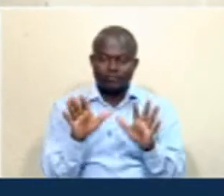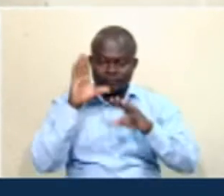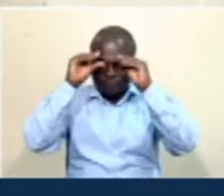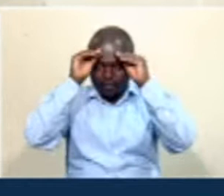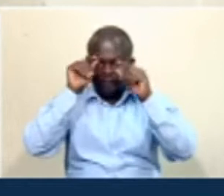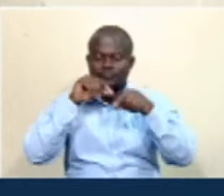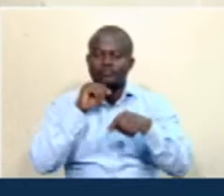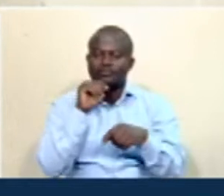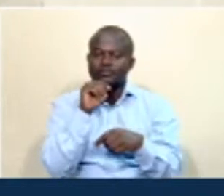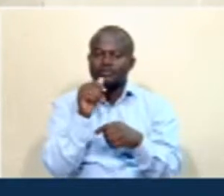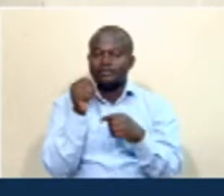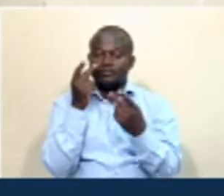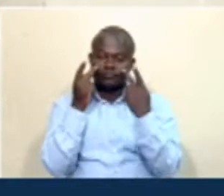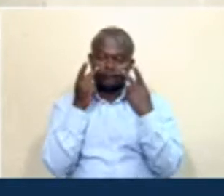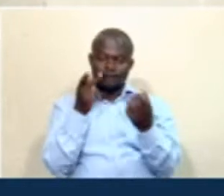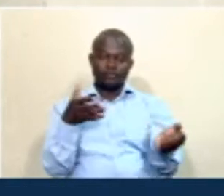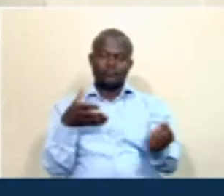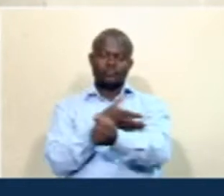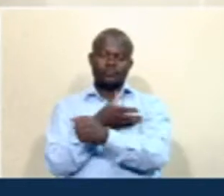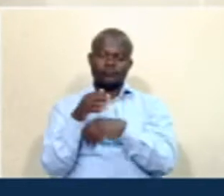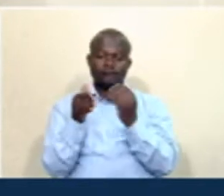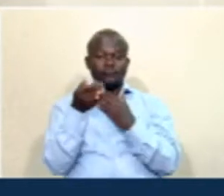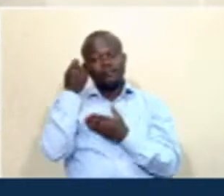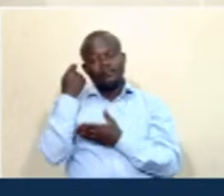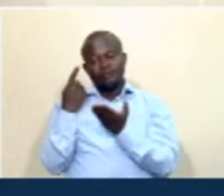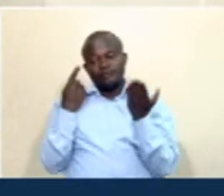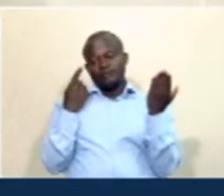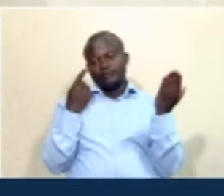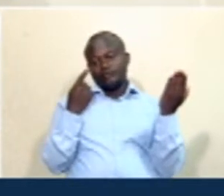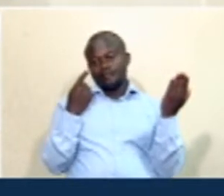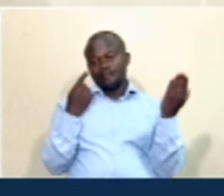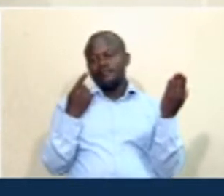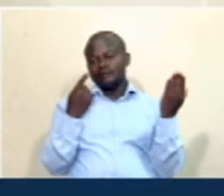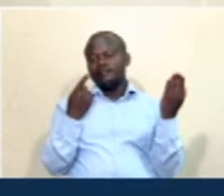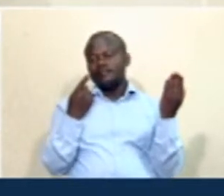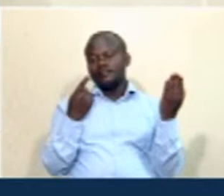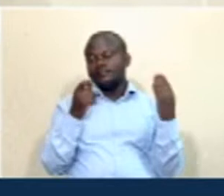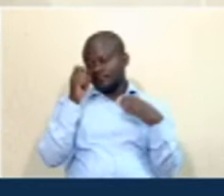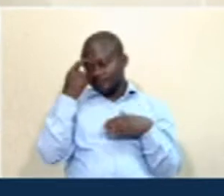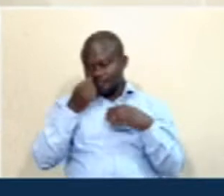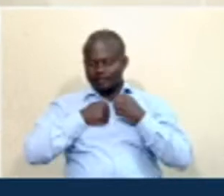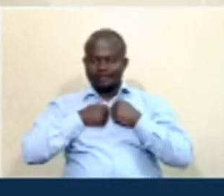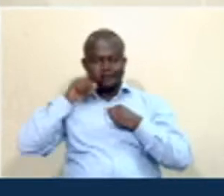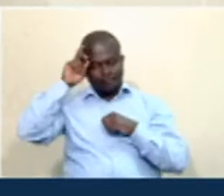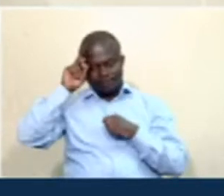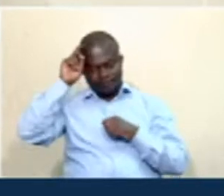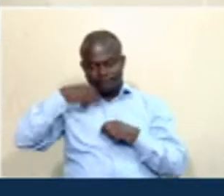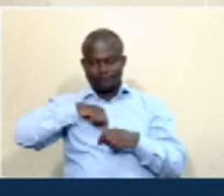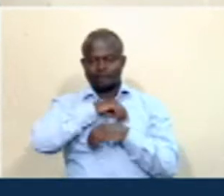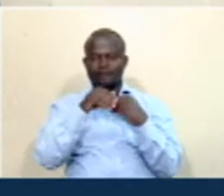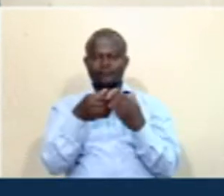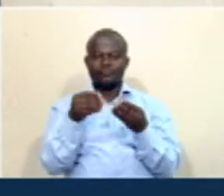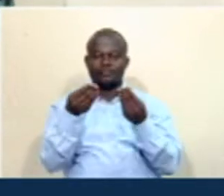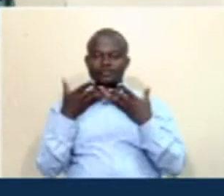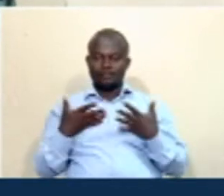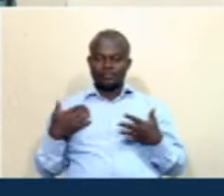tuzaba tutarabona ubushobozi. Ubwo rero twumva leta y'u Rwanda yadutekerezaho